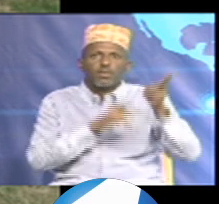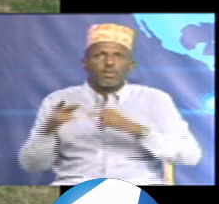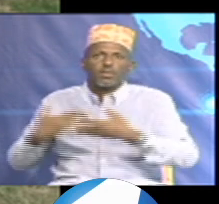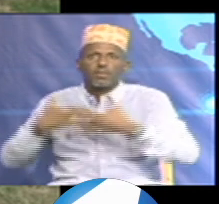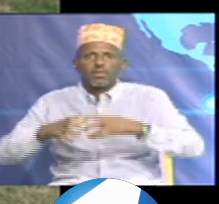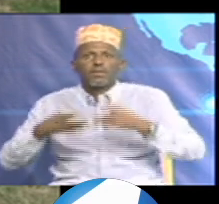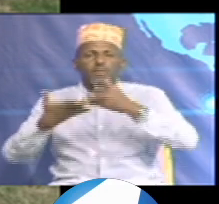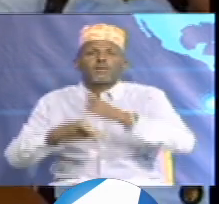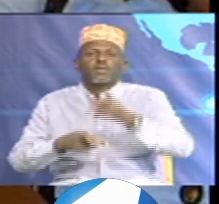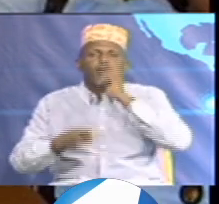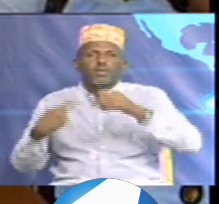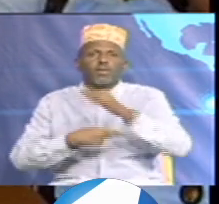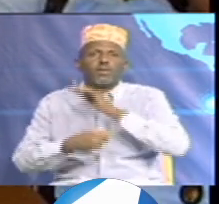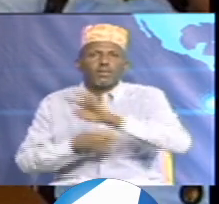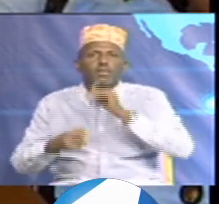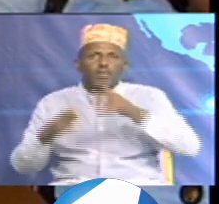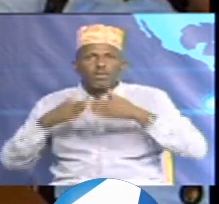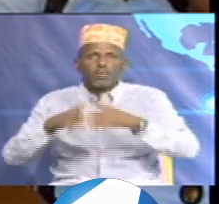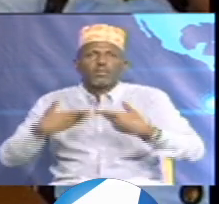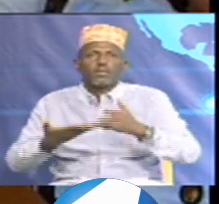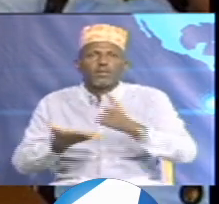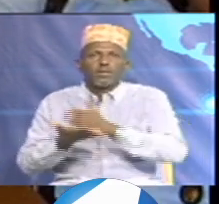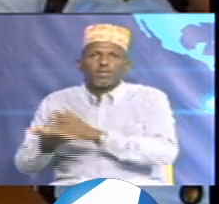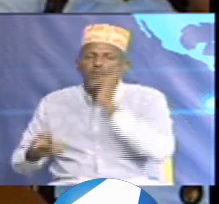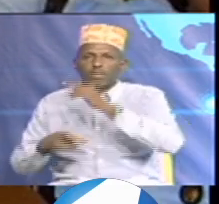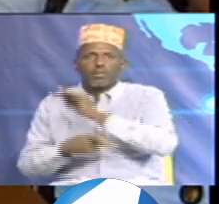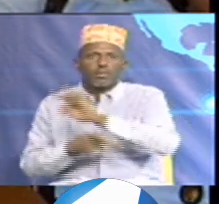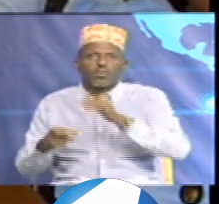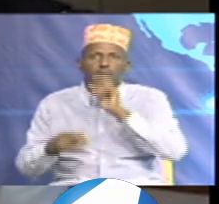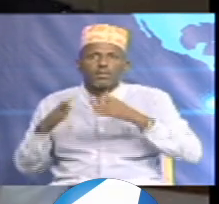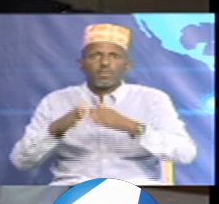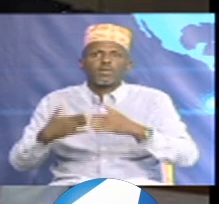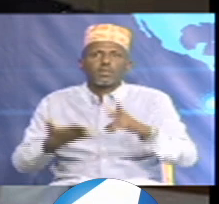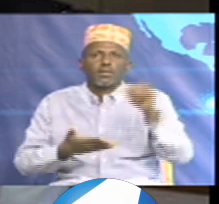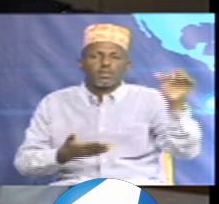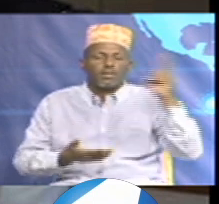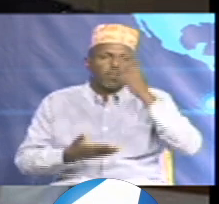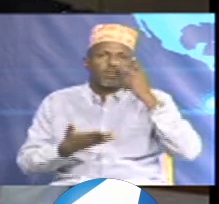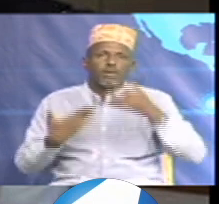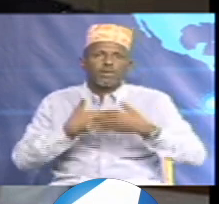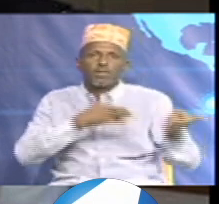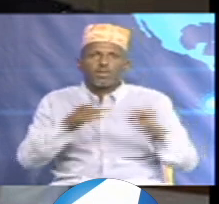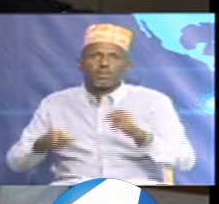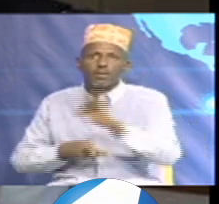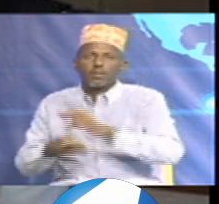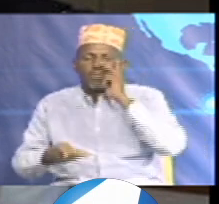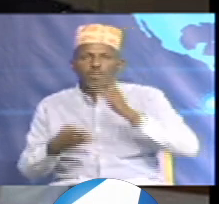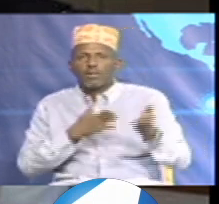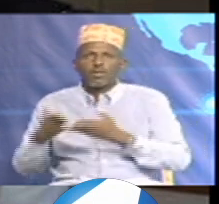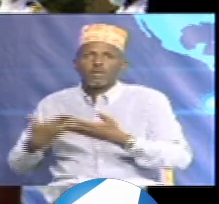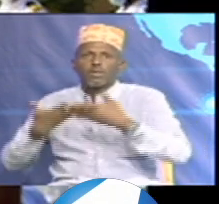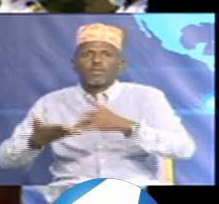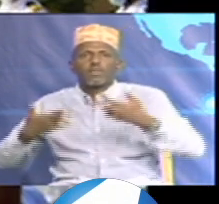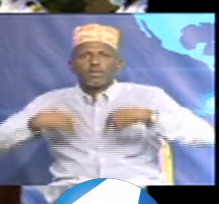l'Agence pakistanaise de la sécurité maritime et la marine pakistanaise. Le colonel Waas Omar Borreh a été chaleureusement accueilli par l'ensemble des